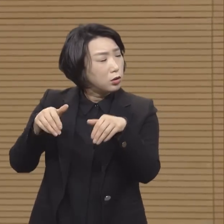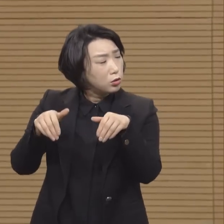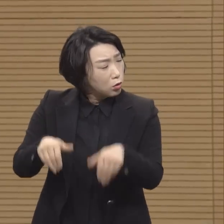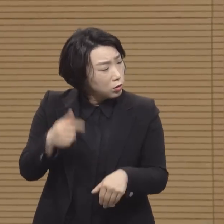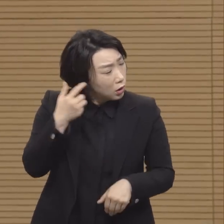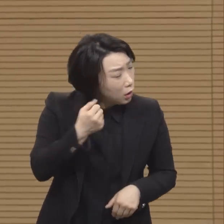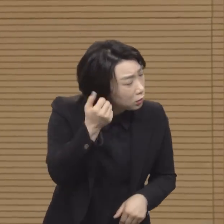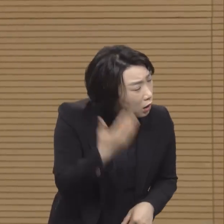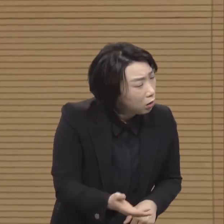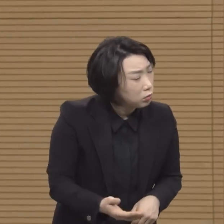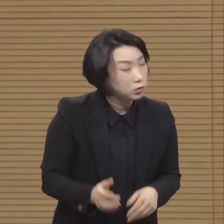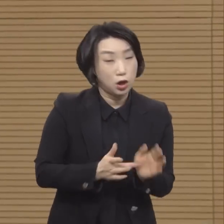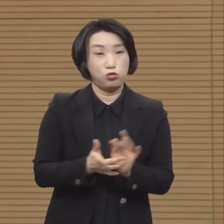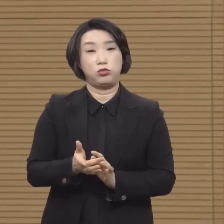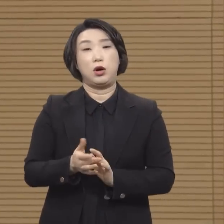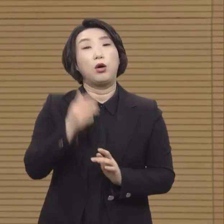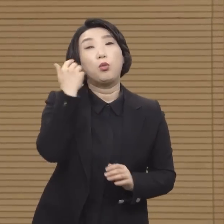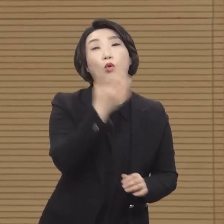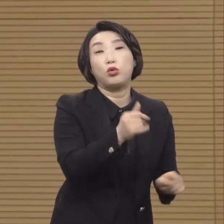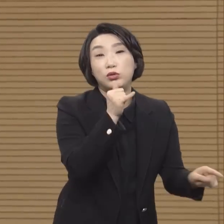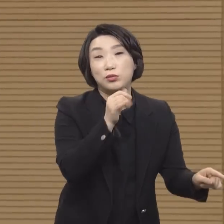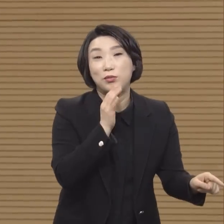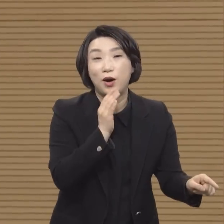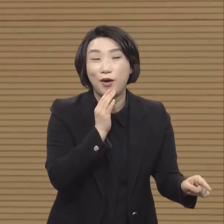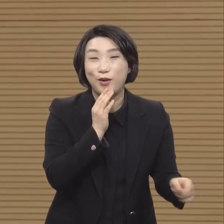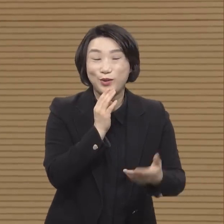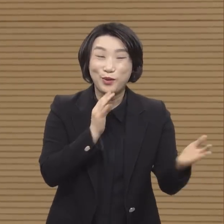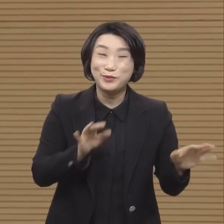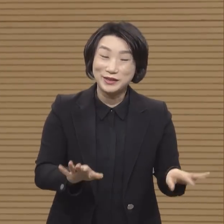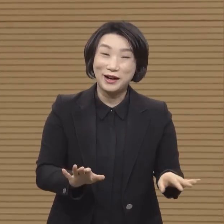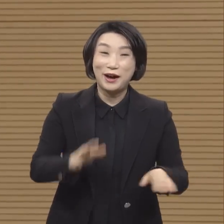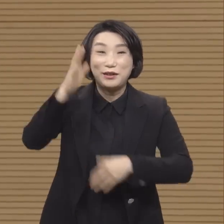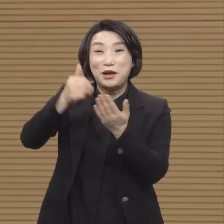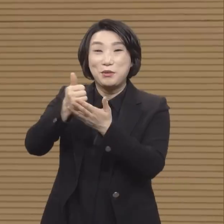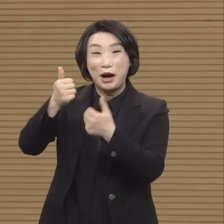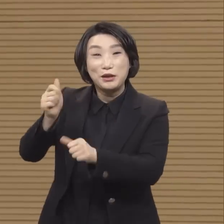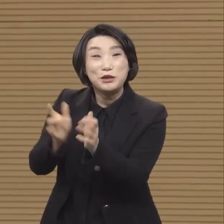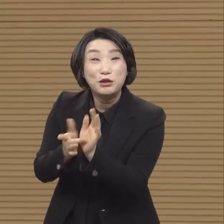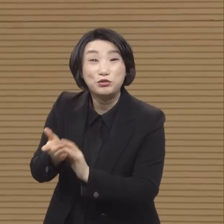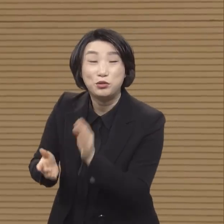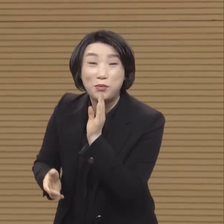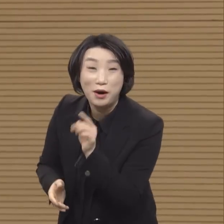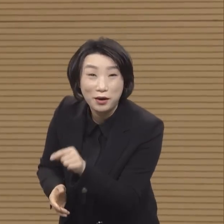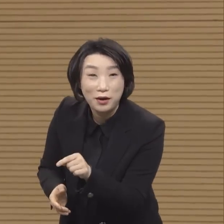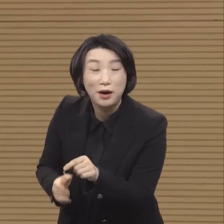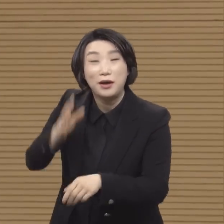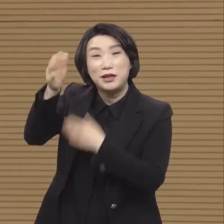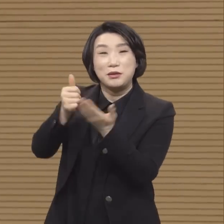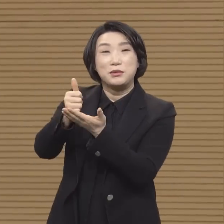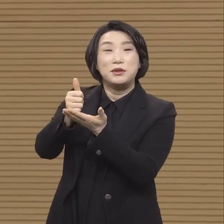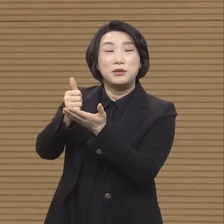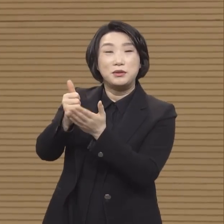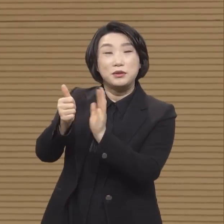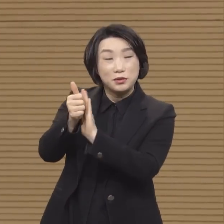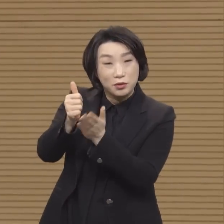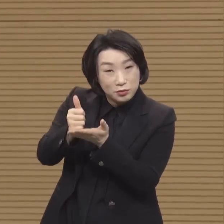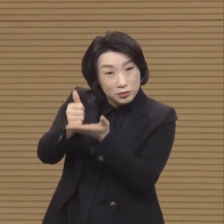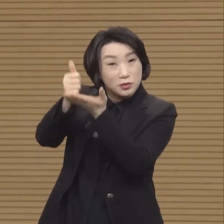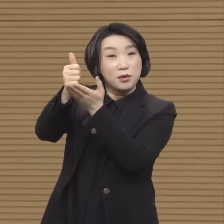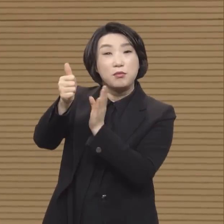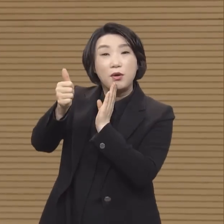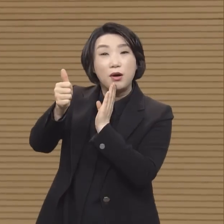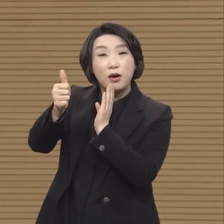보냐? 예수님은 이렇게 보는 거예요. 그럼 어떻게 해서 하나님의 아들을 하나님을 잘